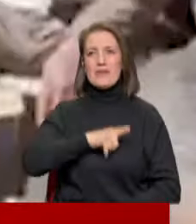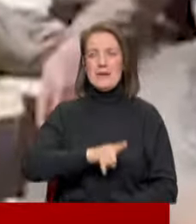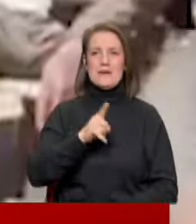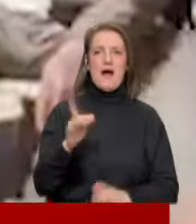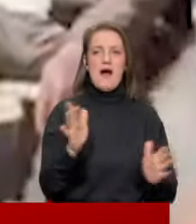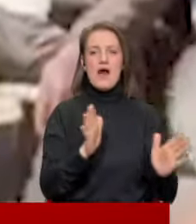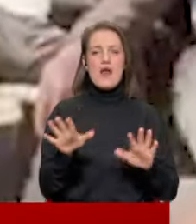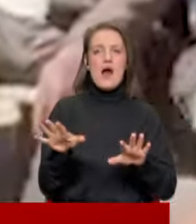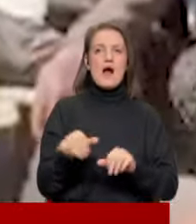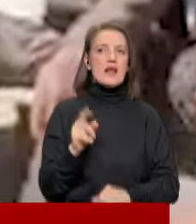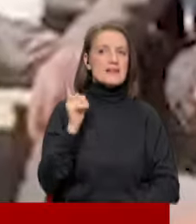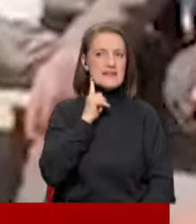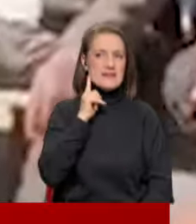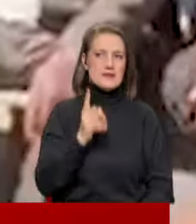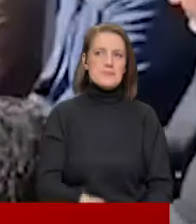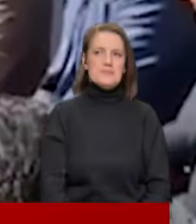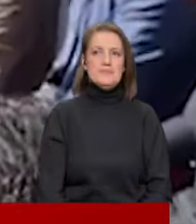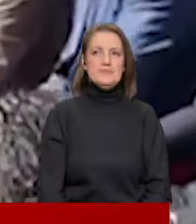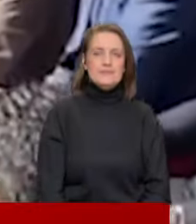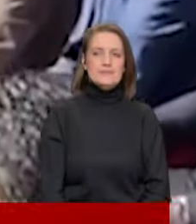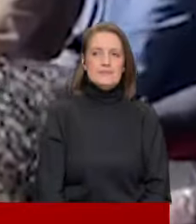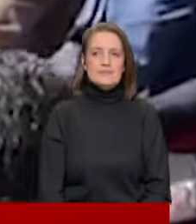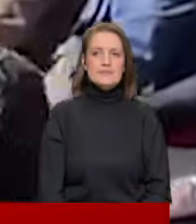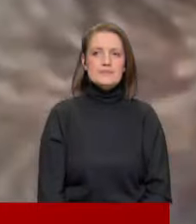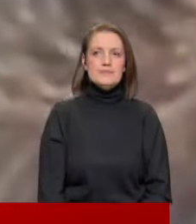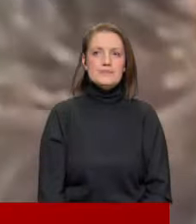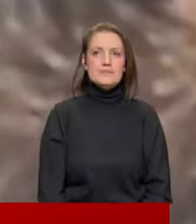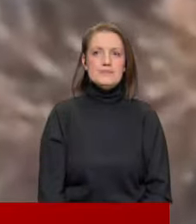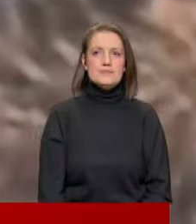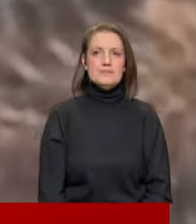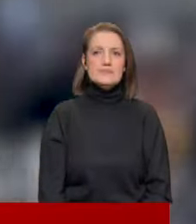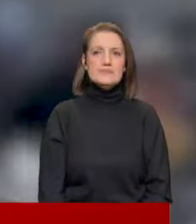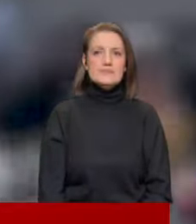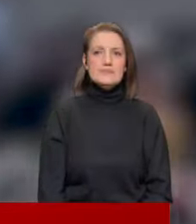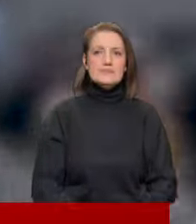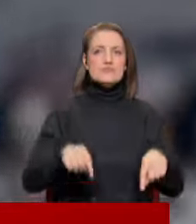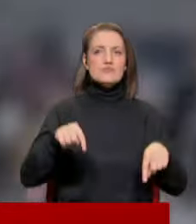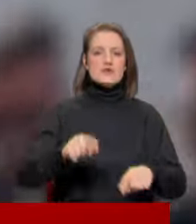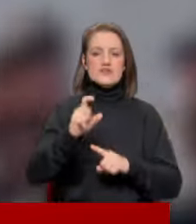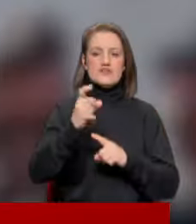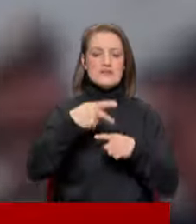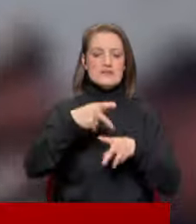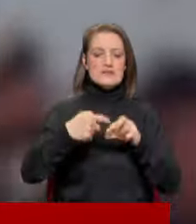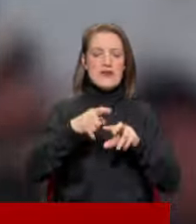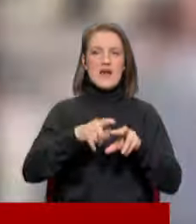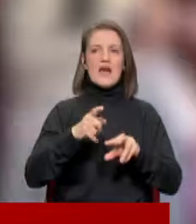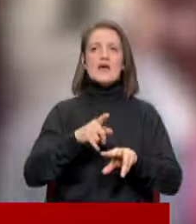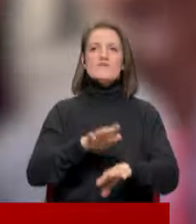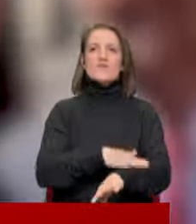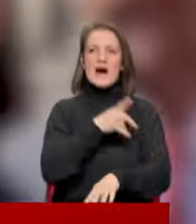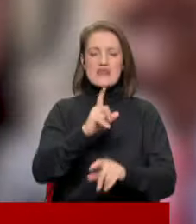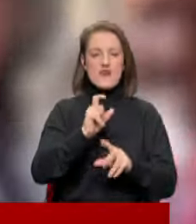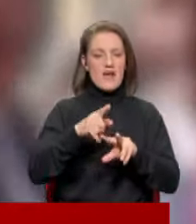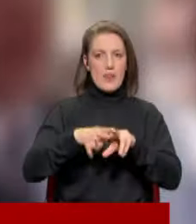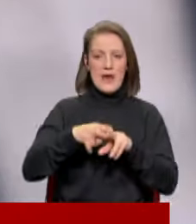da aralarına alarak dinledi Vali ve komutan Burası da Cizre yine Şırnak valisi Cevdet